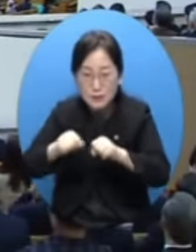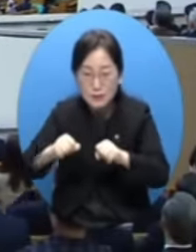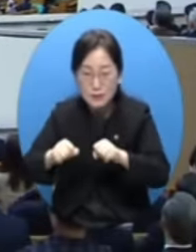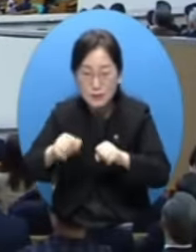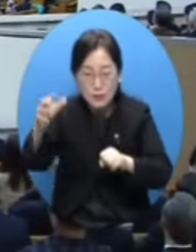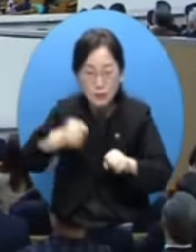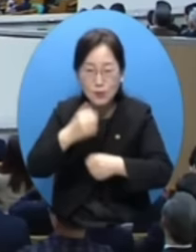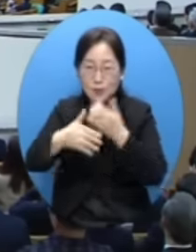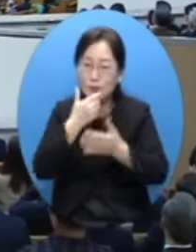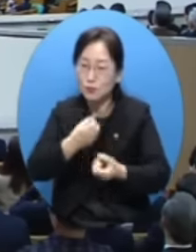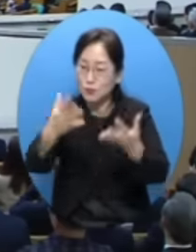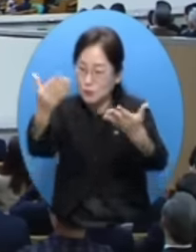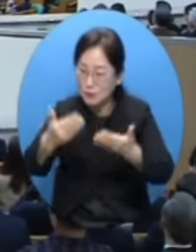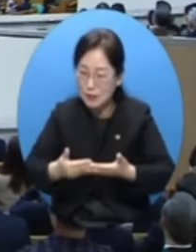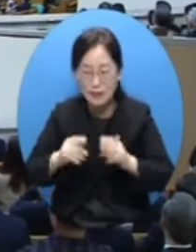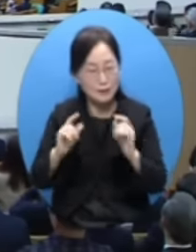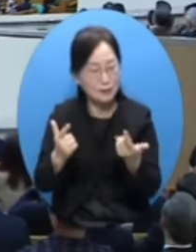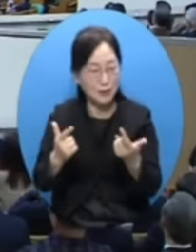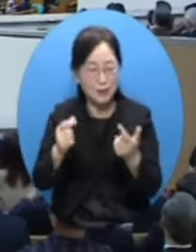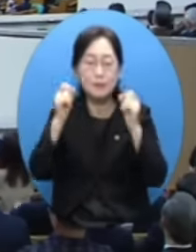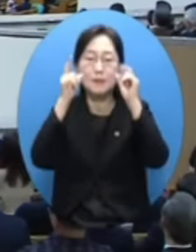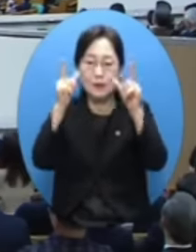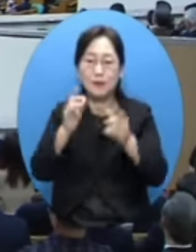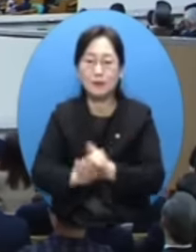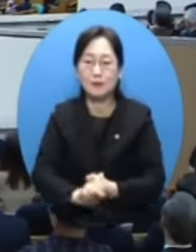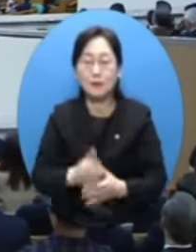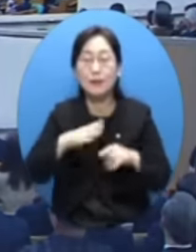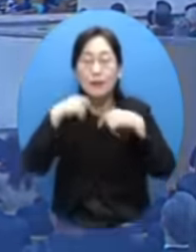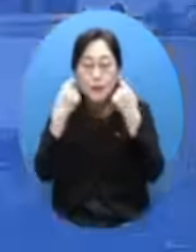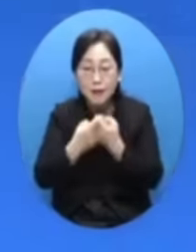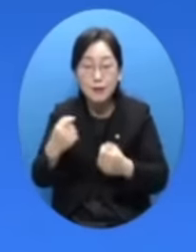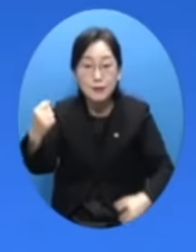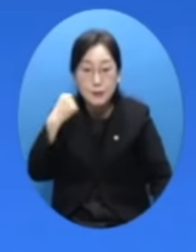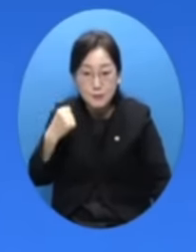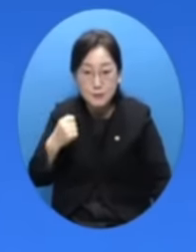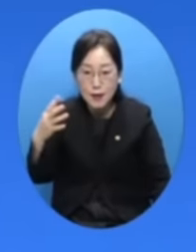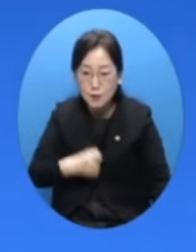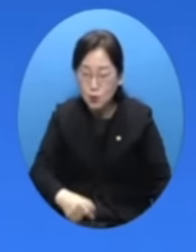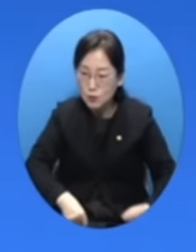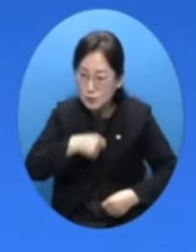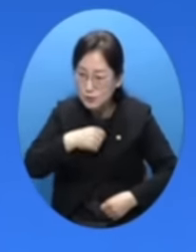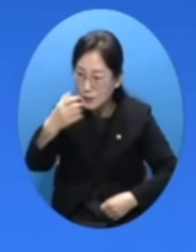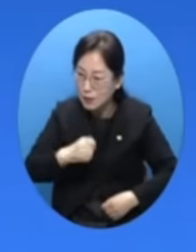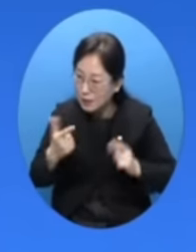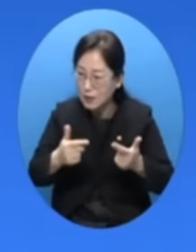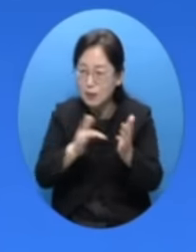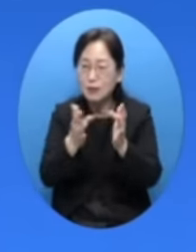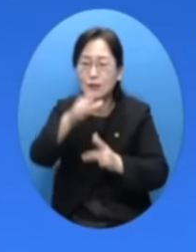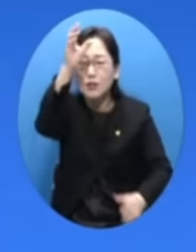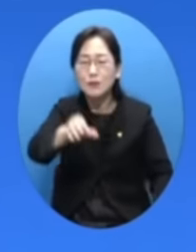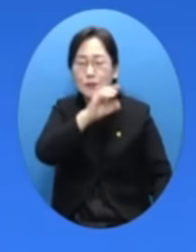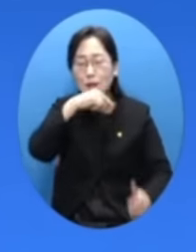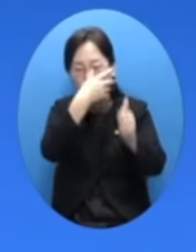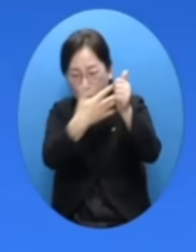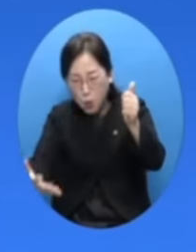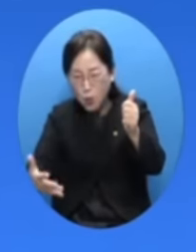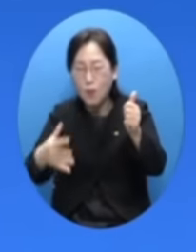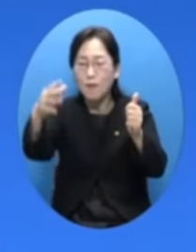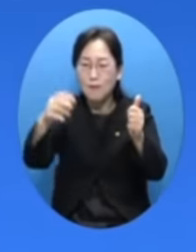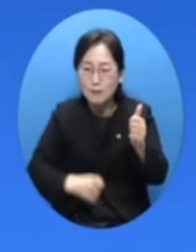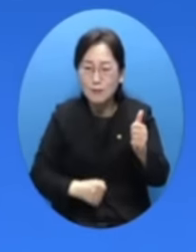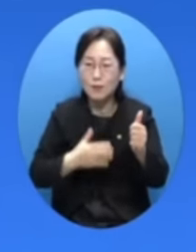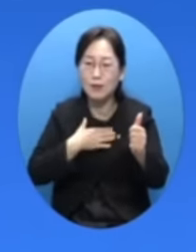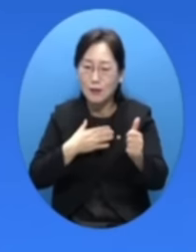축복을 받는 것이 아니라는 걸 깨닫게 되었습니다. 내 개인의 힘으로 의를 얻는 것이 아니라 예수님의 십자가 보혈의 능력으로 구원받고 하나님